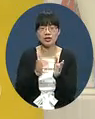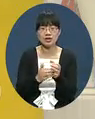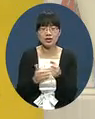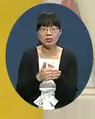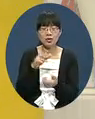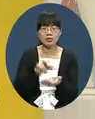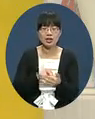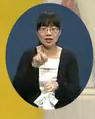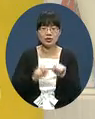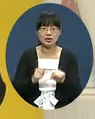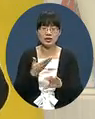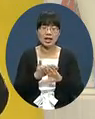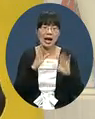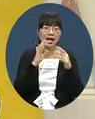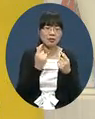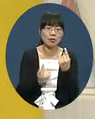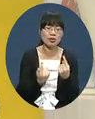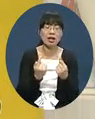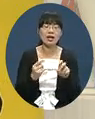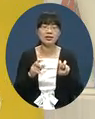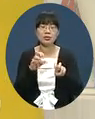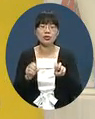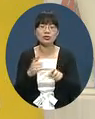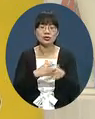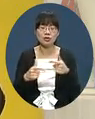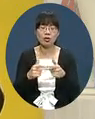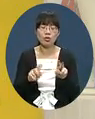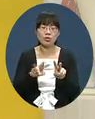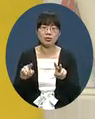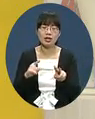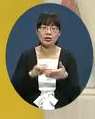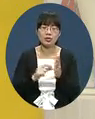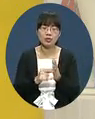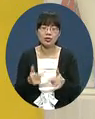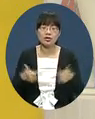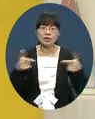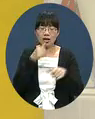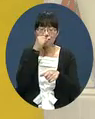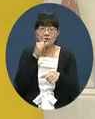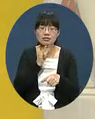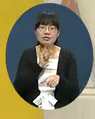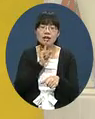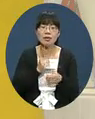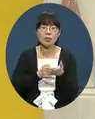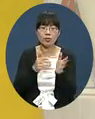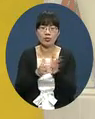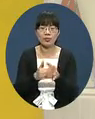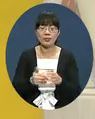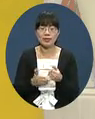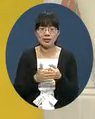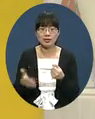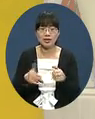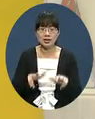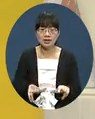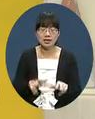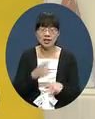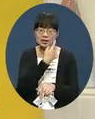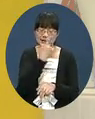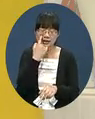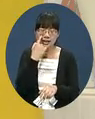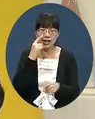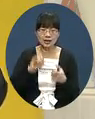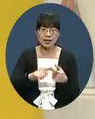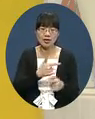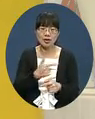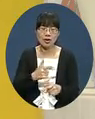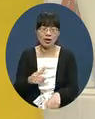비해 20% 정도가 좀 많이 나타난다. 2배 정도 뭐 이렇게 많이 나타난다. 이런 보고들이 좀 있기도 해요. 그러니까 일단 증상을 빨리